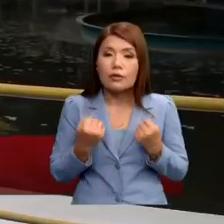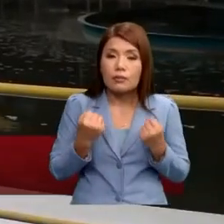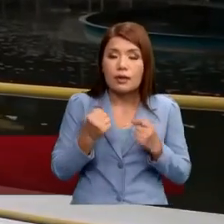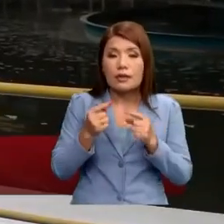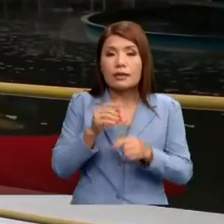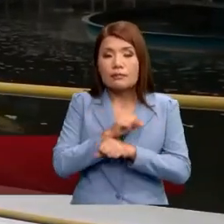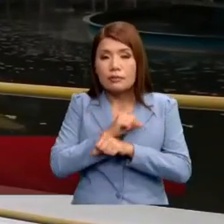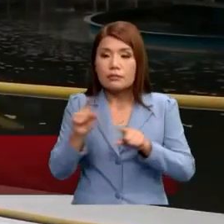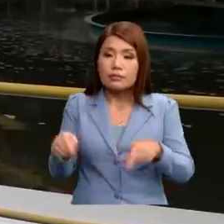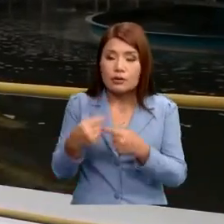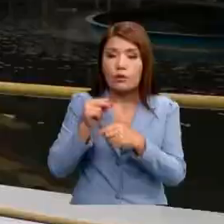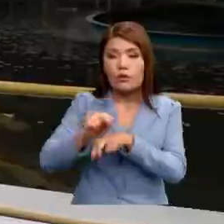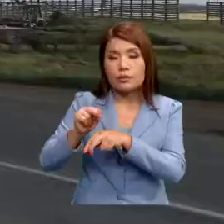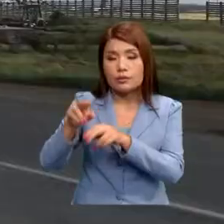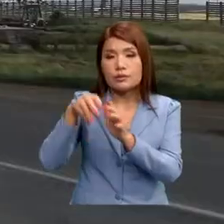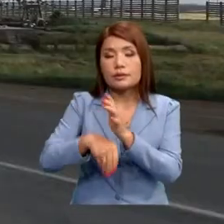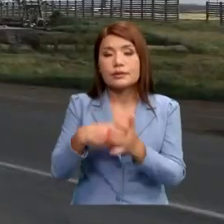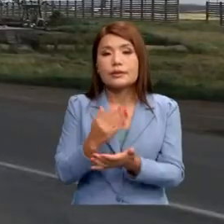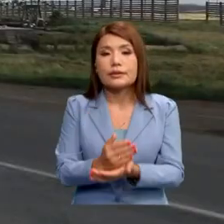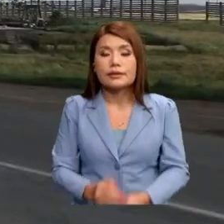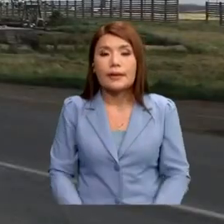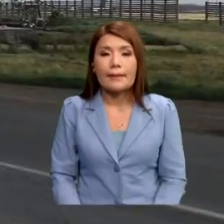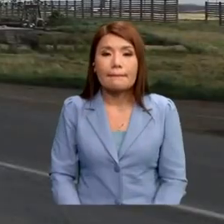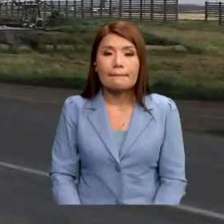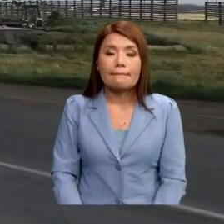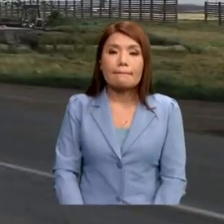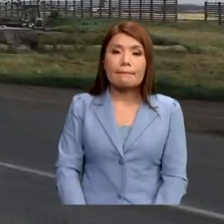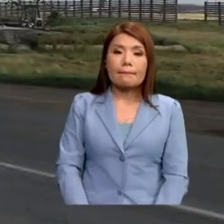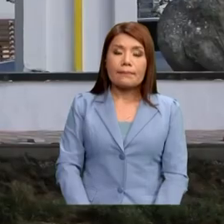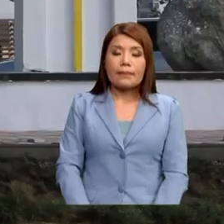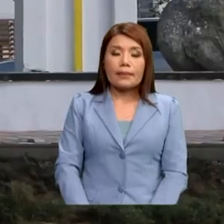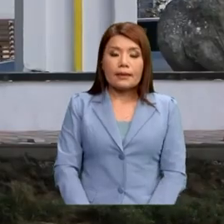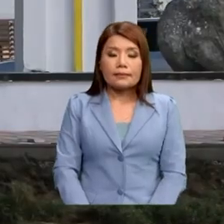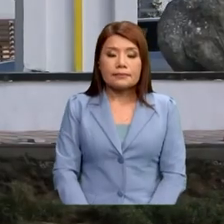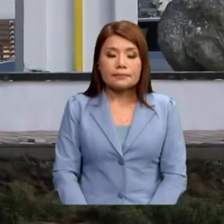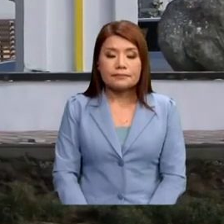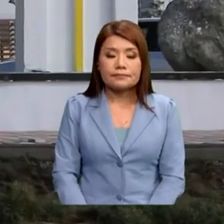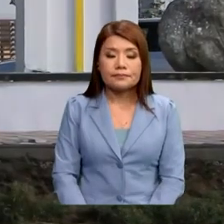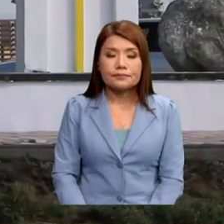кешені мен оқыту бар. Әсел Дүкенбаева, Әділжан Бердібеков, Атамекен бизнес.